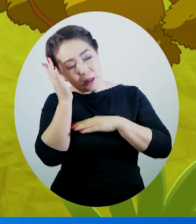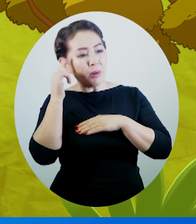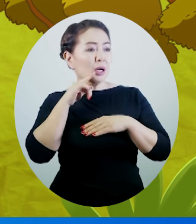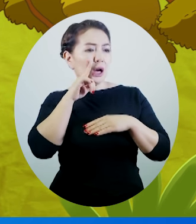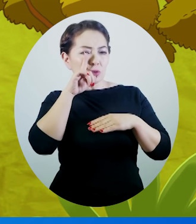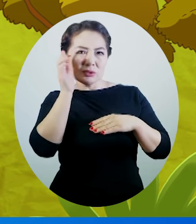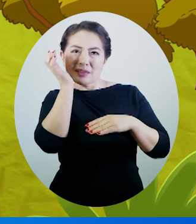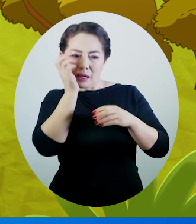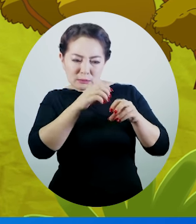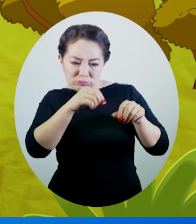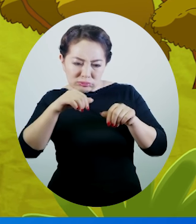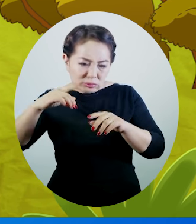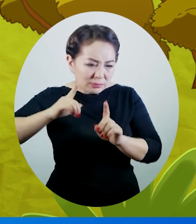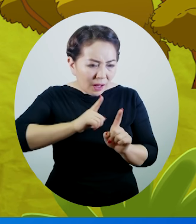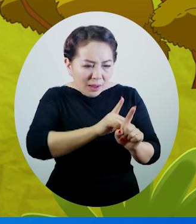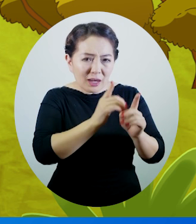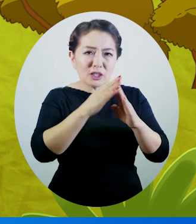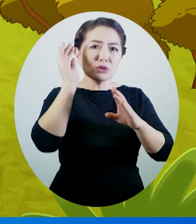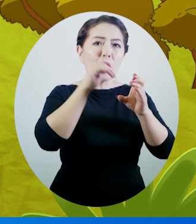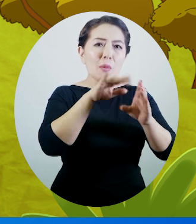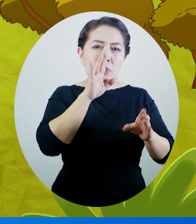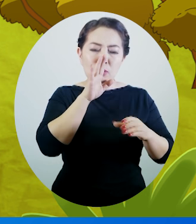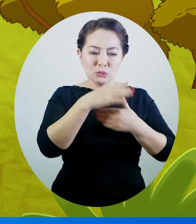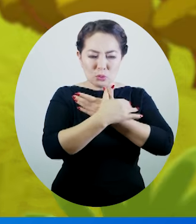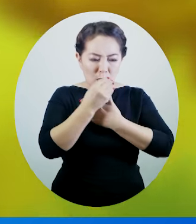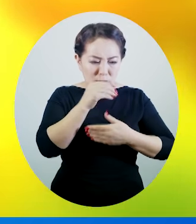гэтэл үүрмгийг нь шуу идчихсэн байж гинэ.